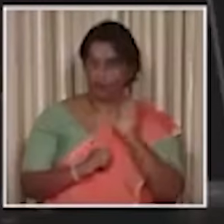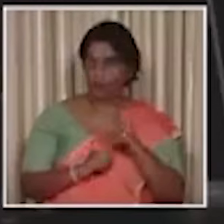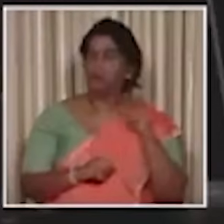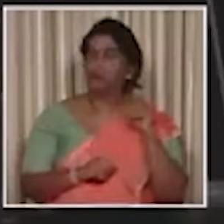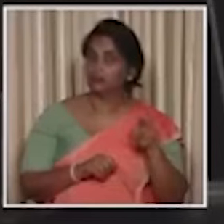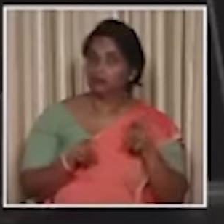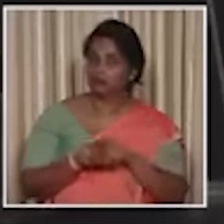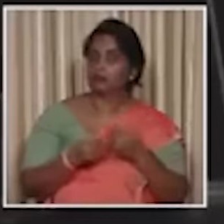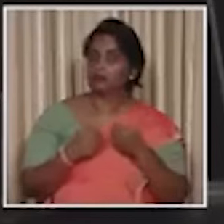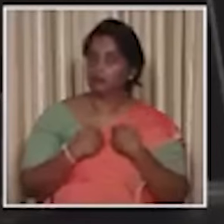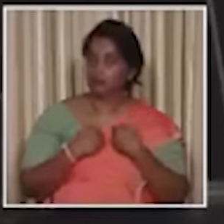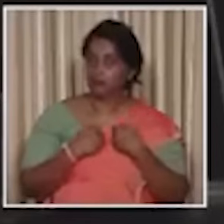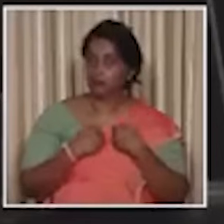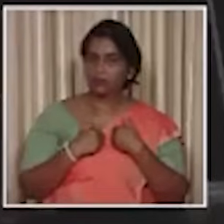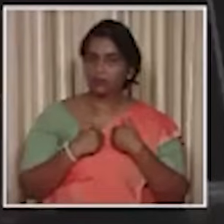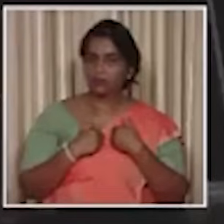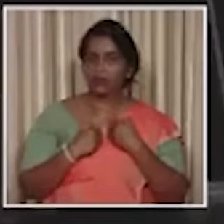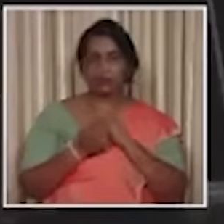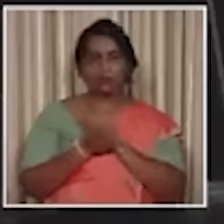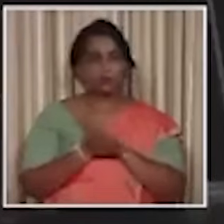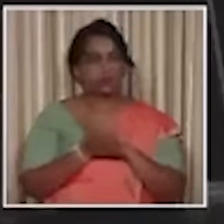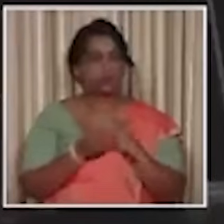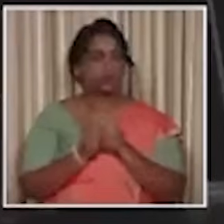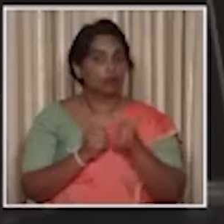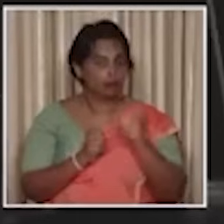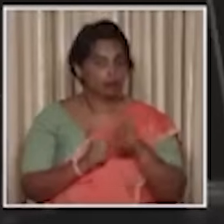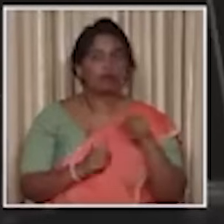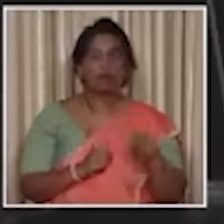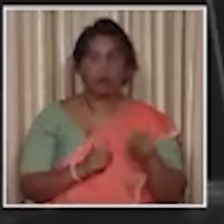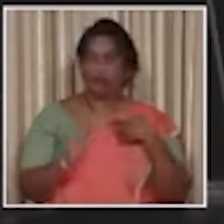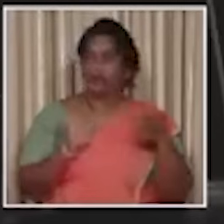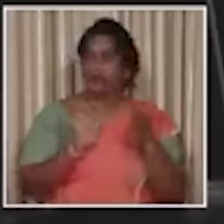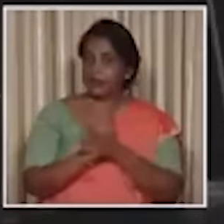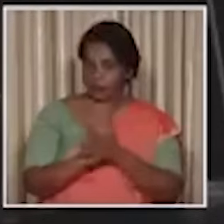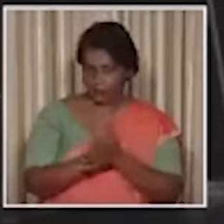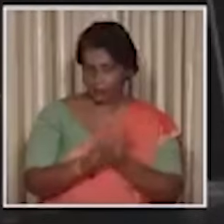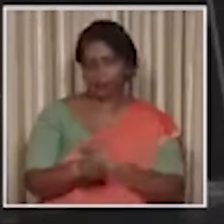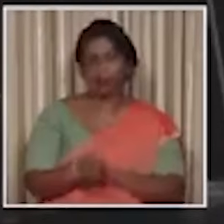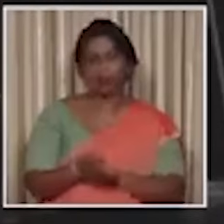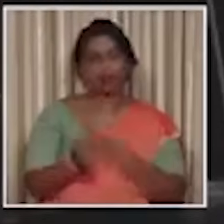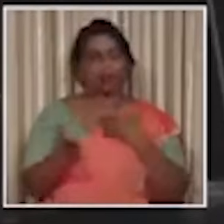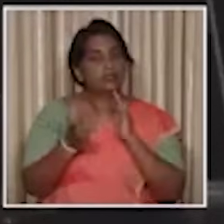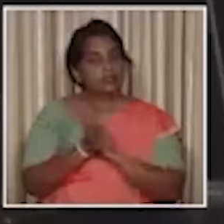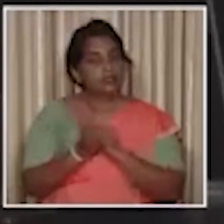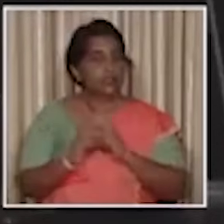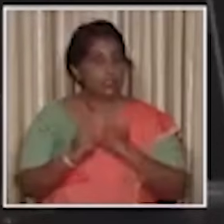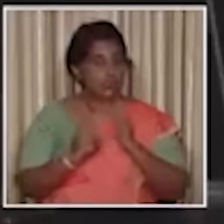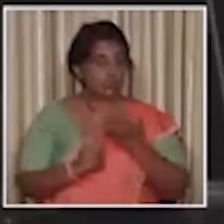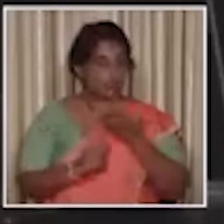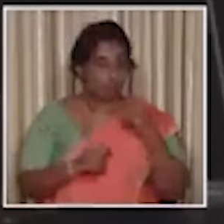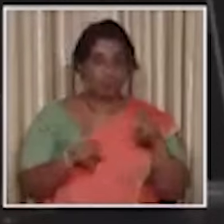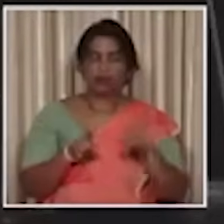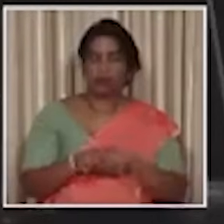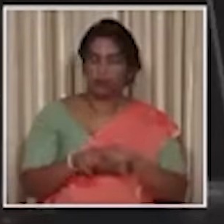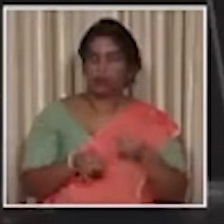சமாதானத்தை நிலைநிறுத்தக்கூடிய வகையிலான, ஒற்றுமையாக பயணிக்கக்கூடிய வகையிலான மன உணர்வுகள் இன்னும் ஏன் இந்த நாட்டில் ஏற்படாமல் இருக்கிறது?